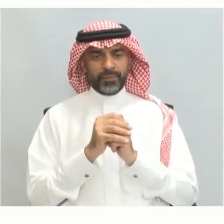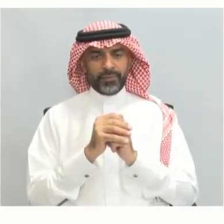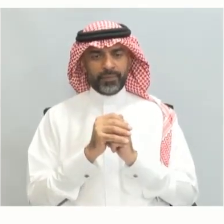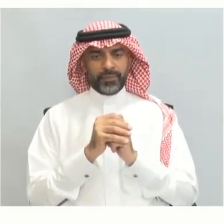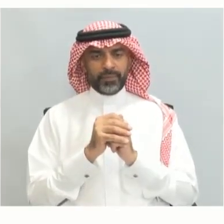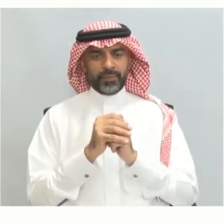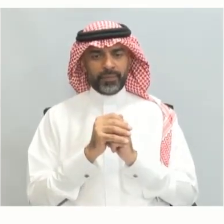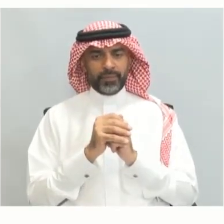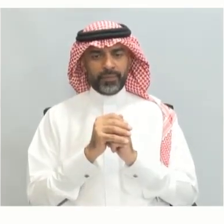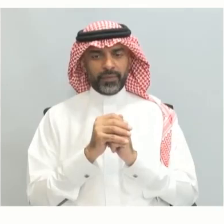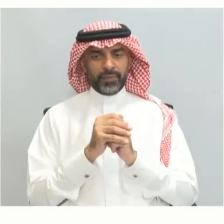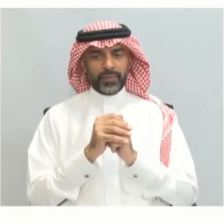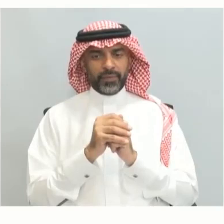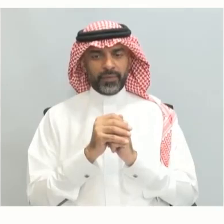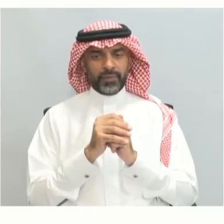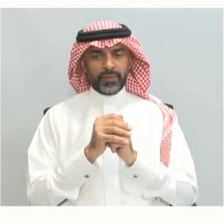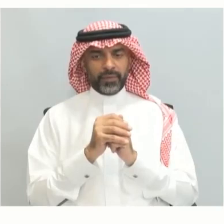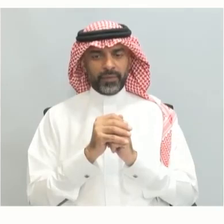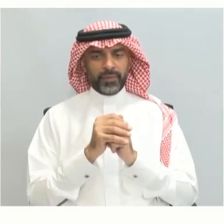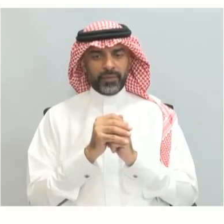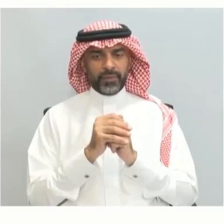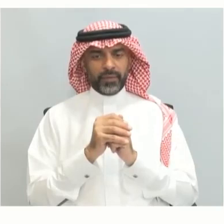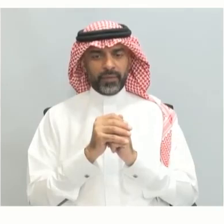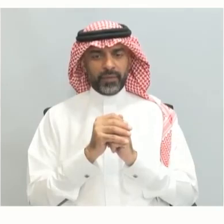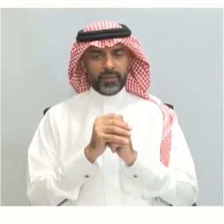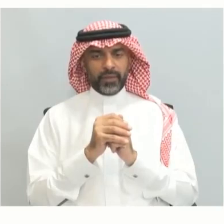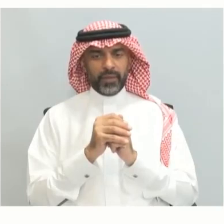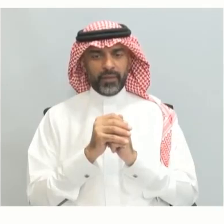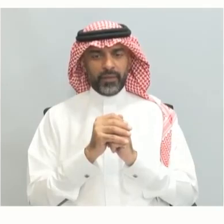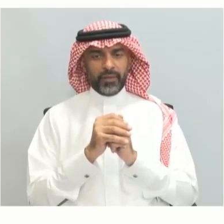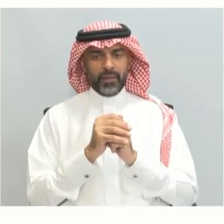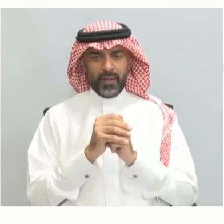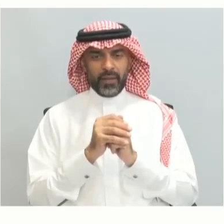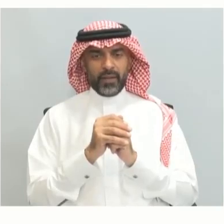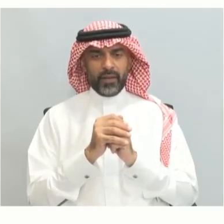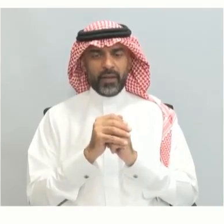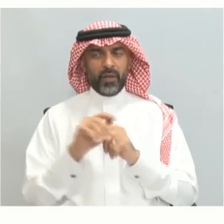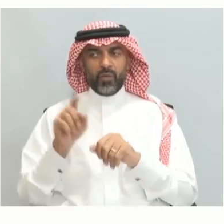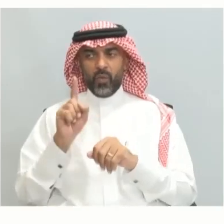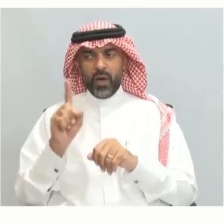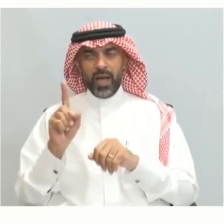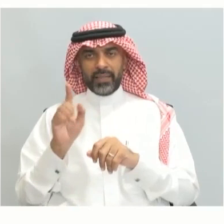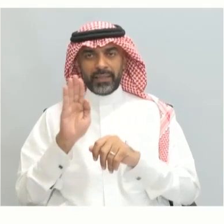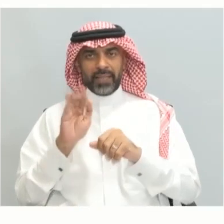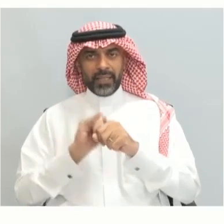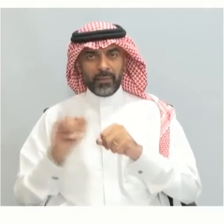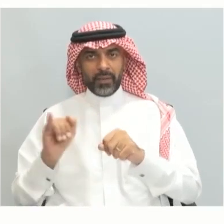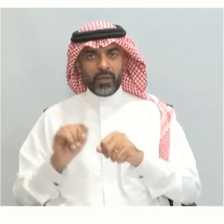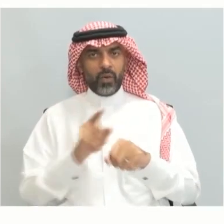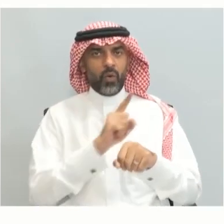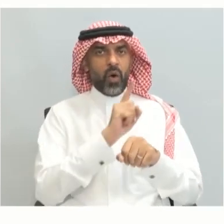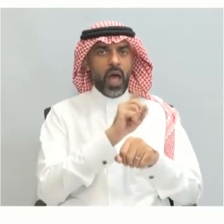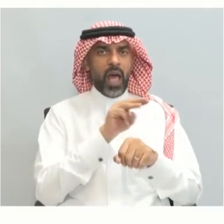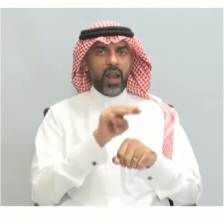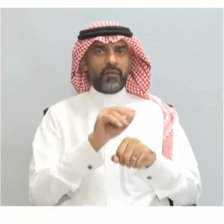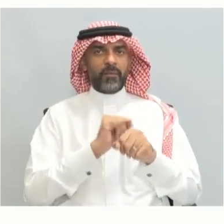اذا 1 سم على الخريطه اي انه يمثل 1000 متر على الطبيعه اي بمعنى